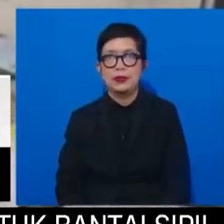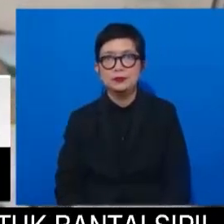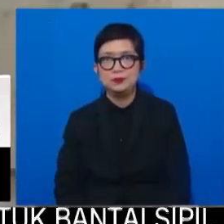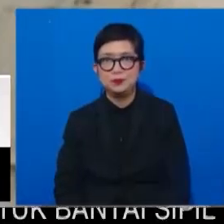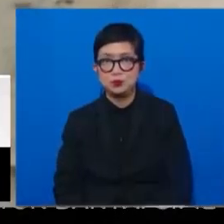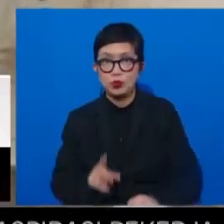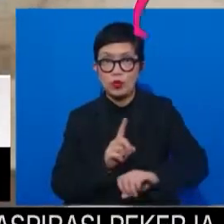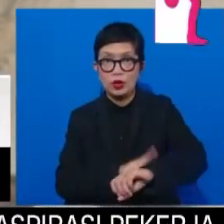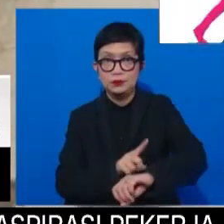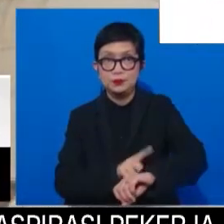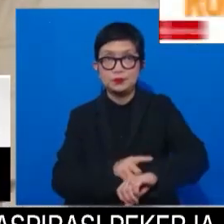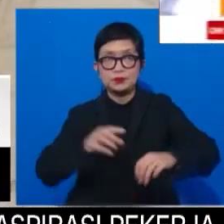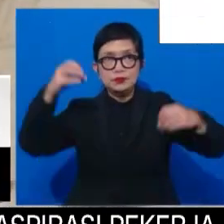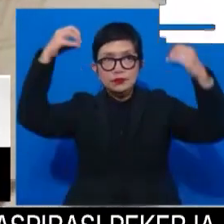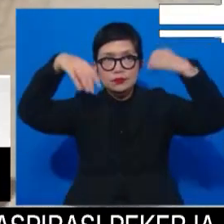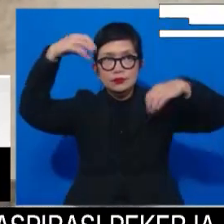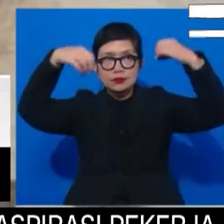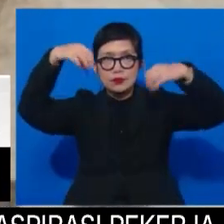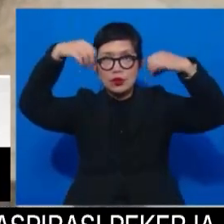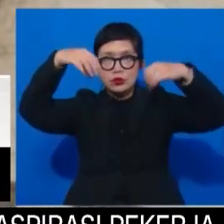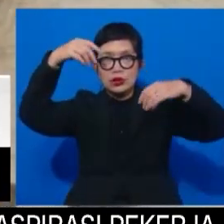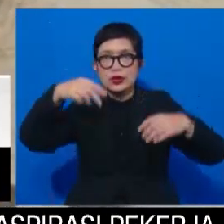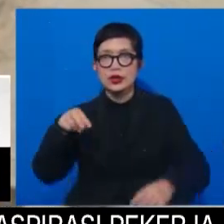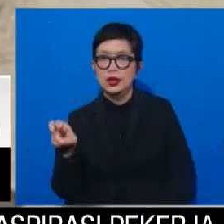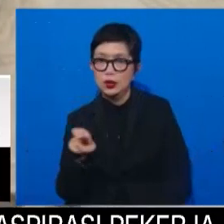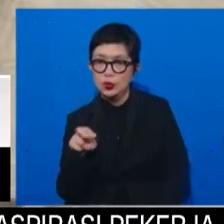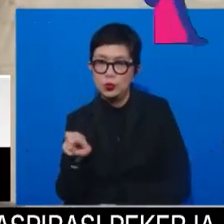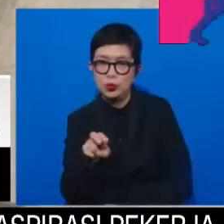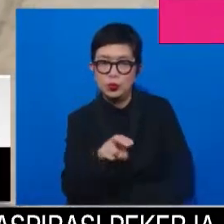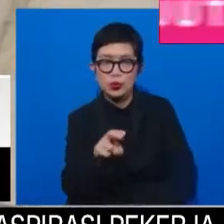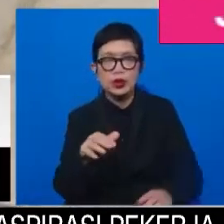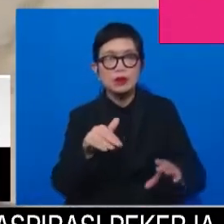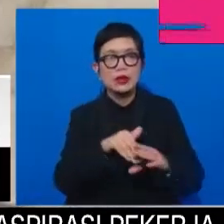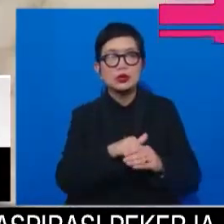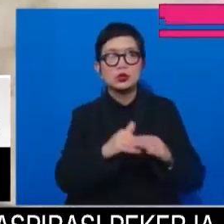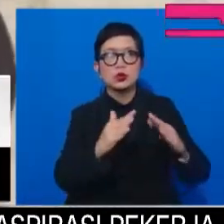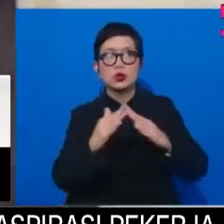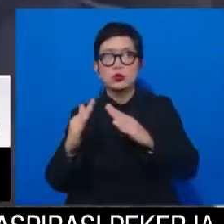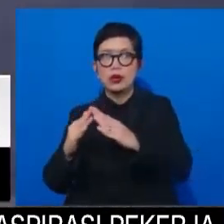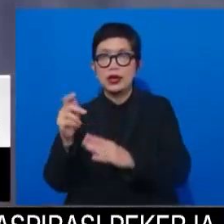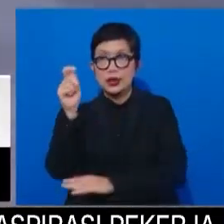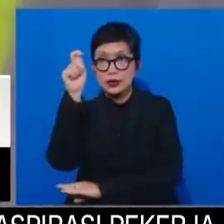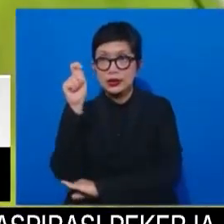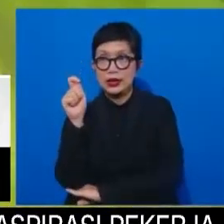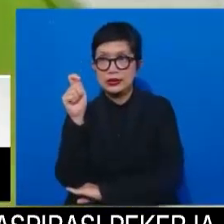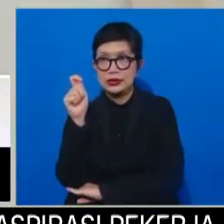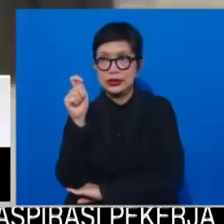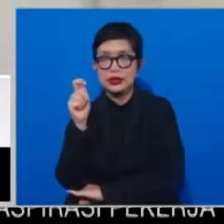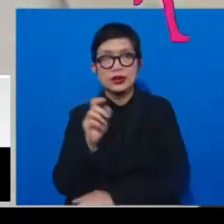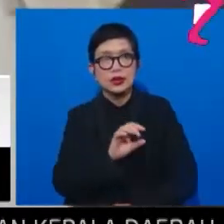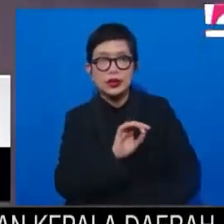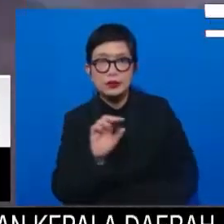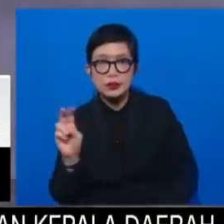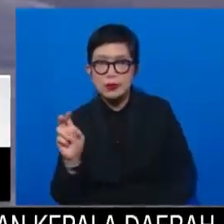Memasuki musim hujan, waspada hewan melata masuk rumah. Di Tasikmalaya, Jawa Barat, sejumlah ular berbisa masuk rumah